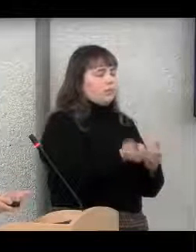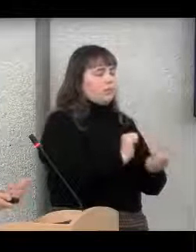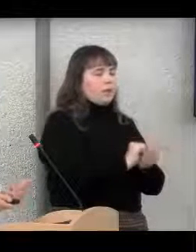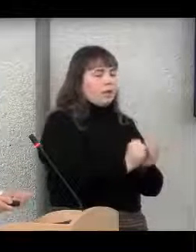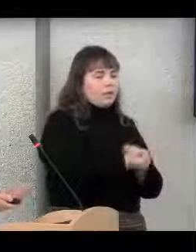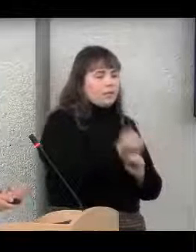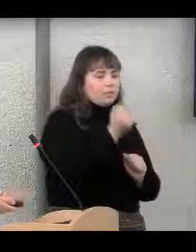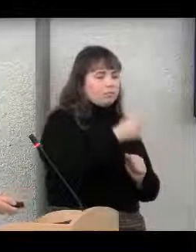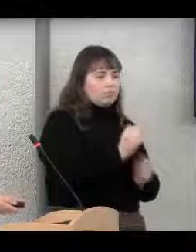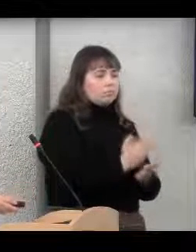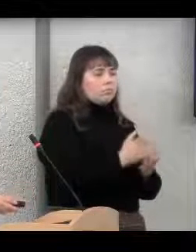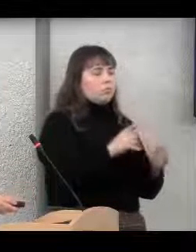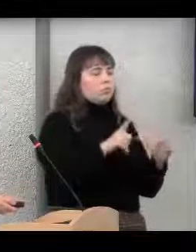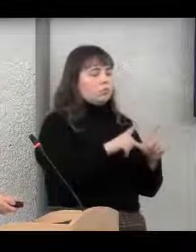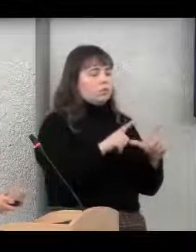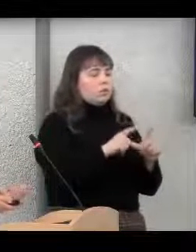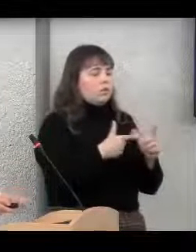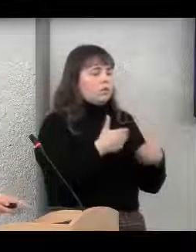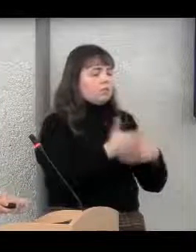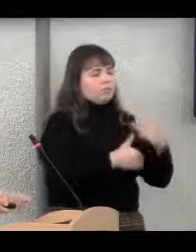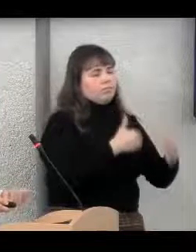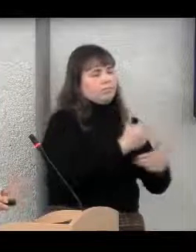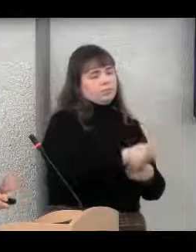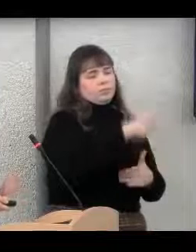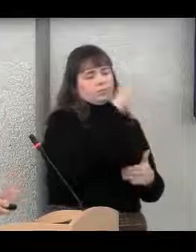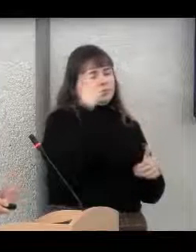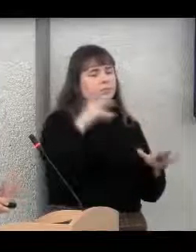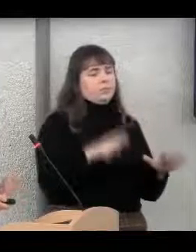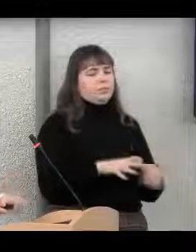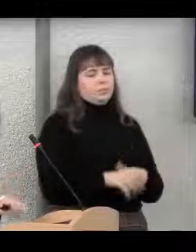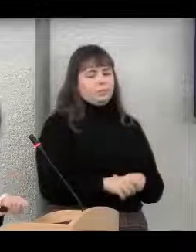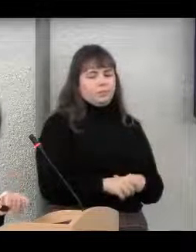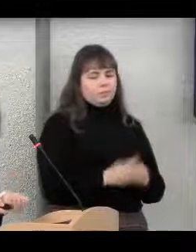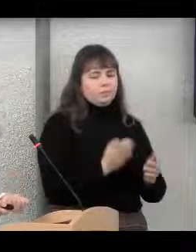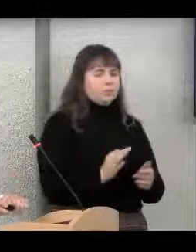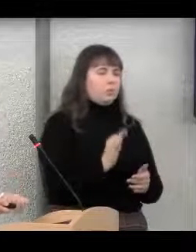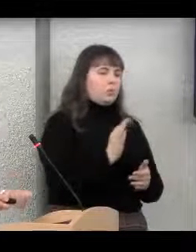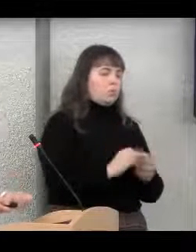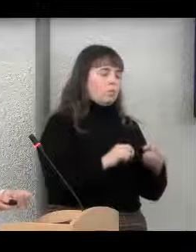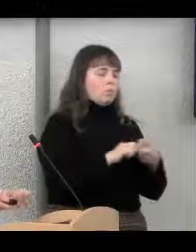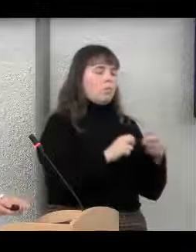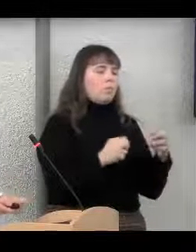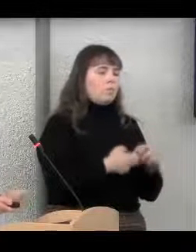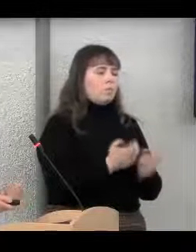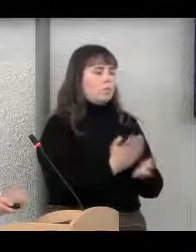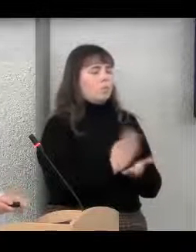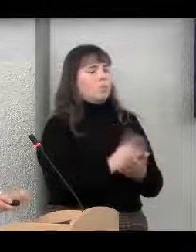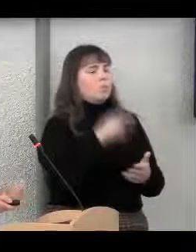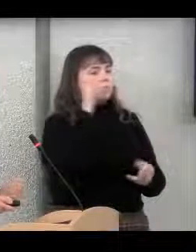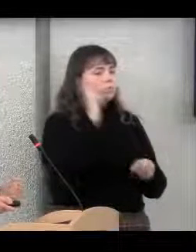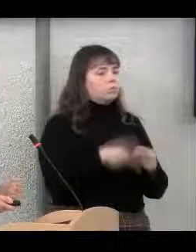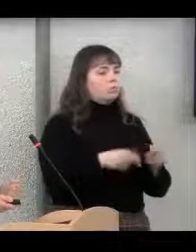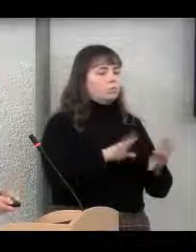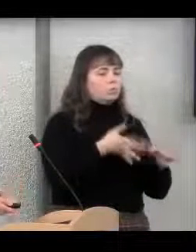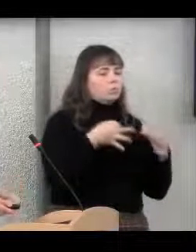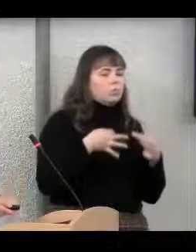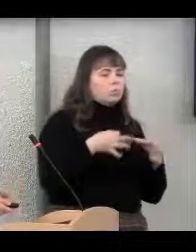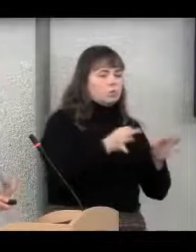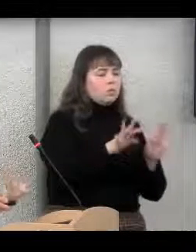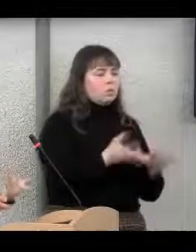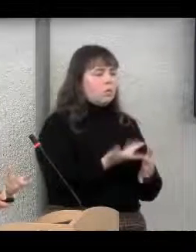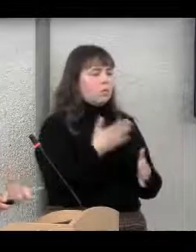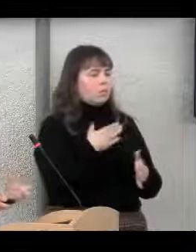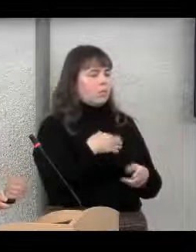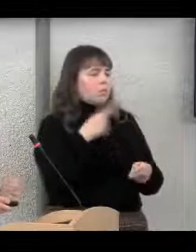ūkininkavimo raidą Lietuvoje. Ir čia daugiau apie problemą ir tai, kokius sprendimus ir pasiūlymus